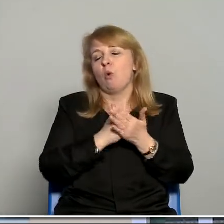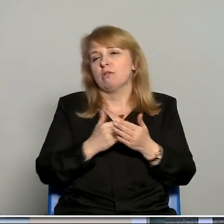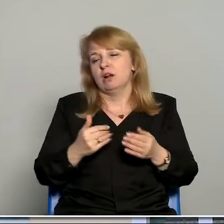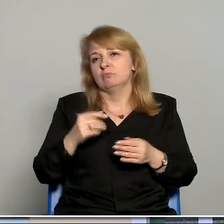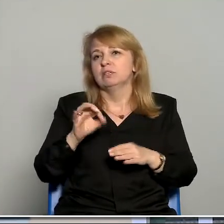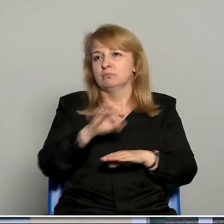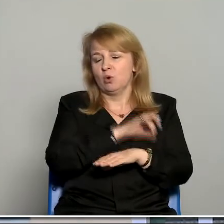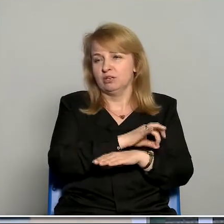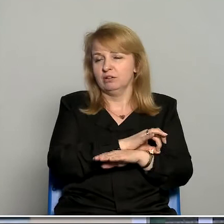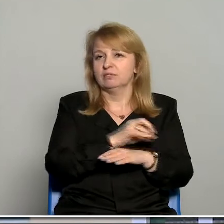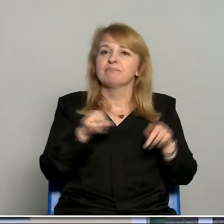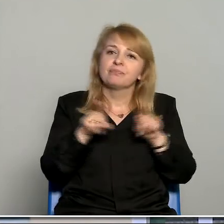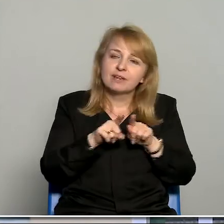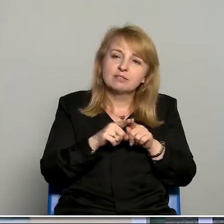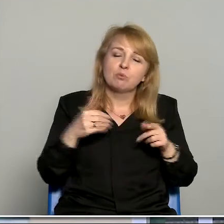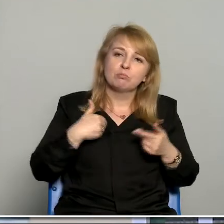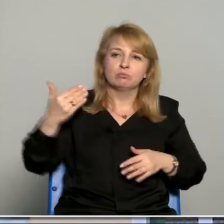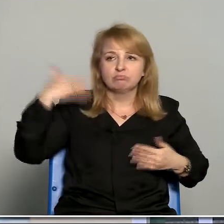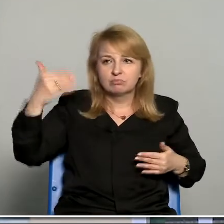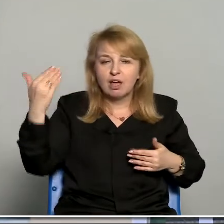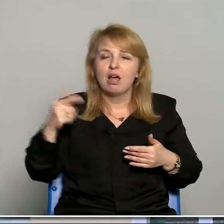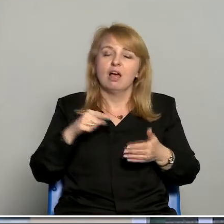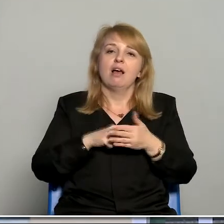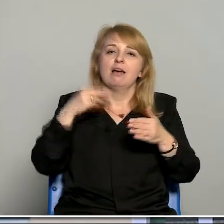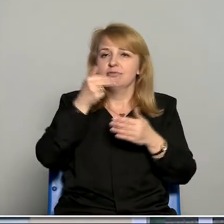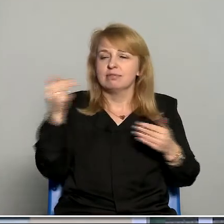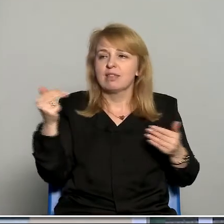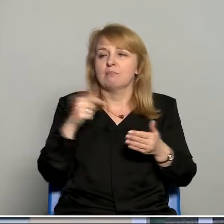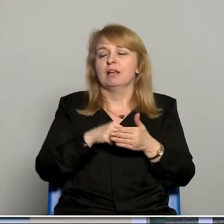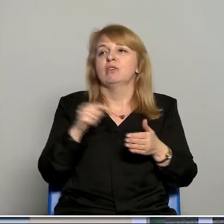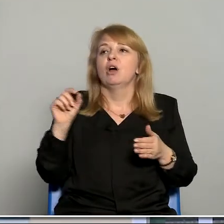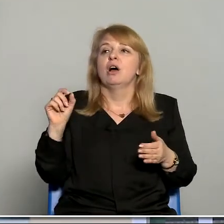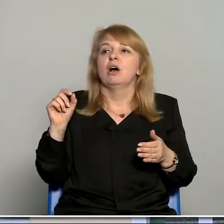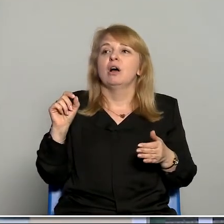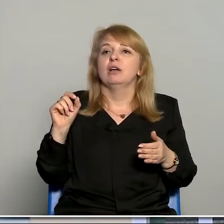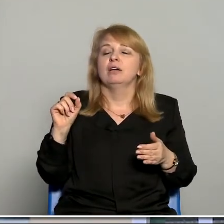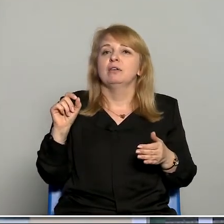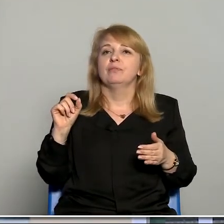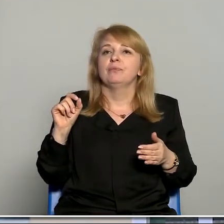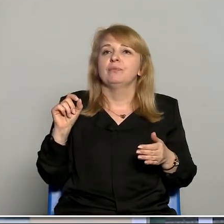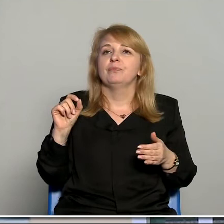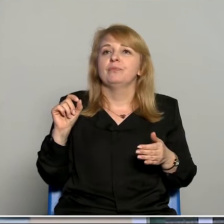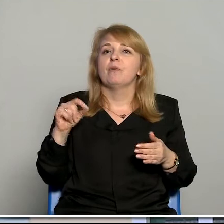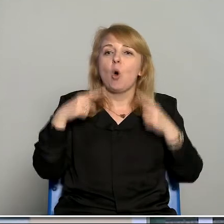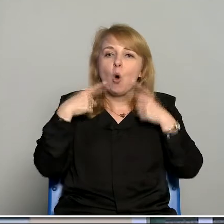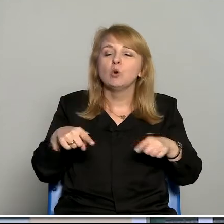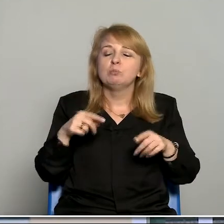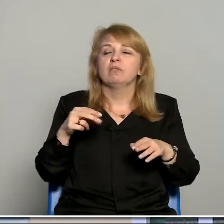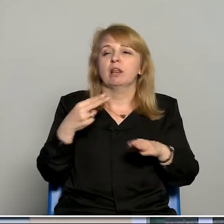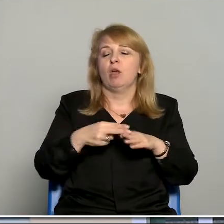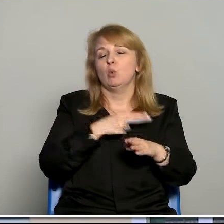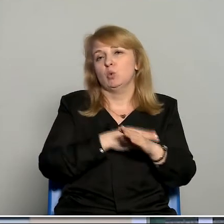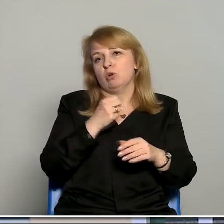również zreferowała tę oś tematyczną, oś tematyczną ósmą, za którą odpowiada Wojewódzki Urząd